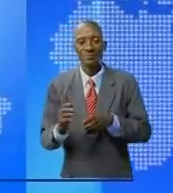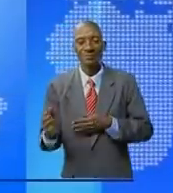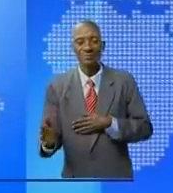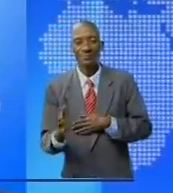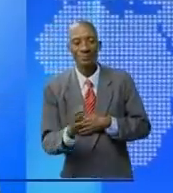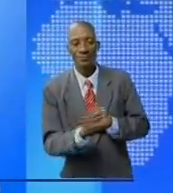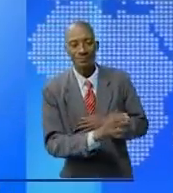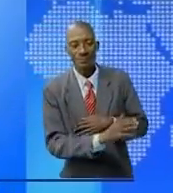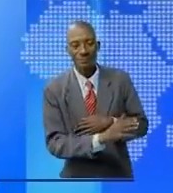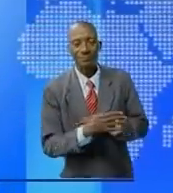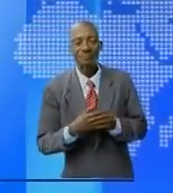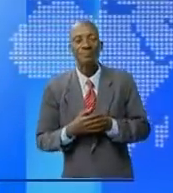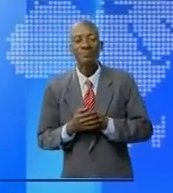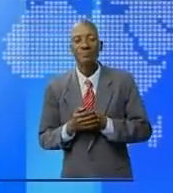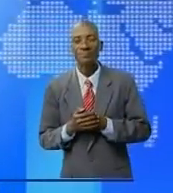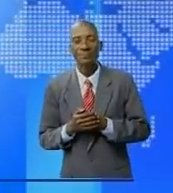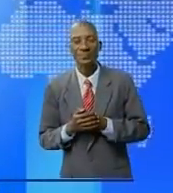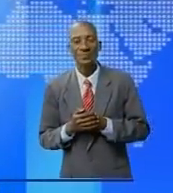Et dans la province du Kasaï,